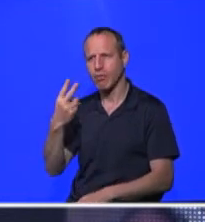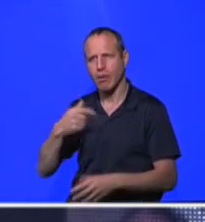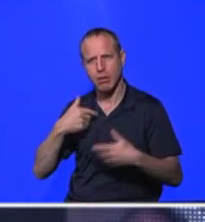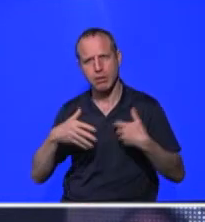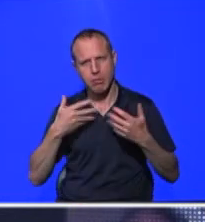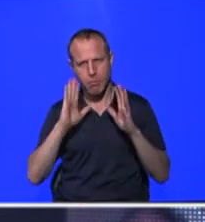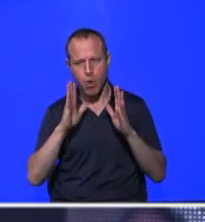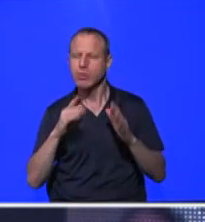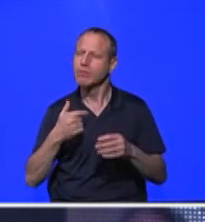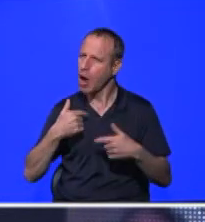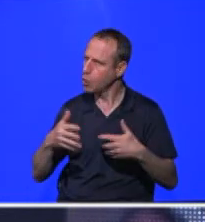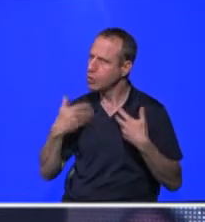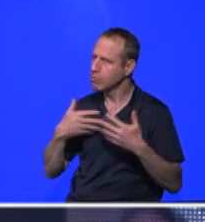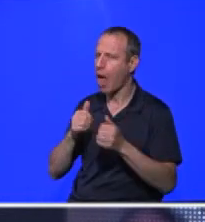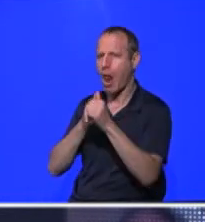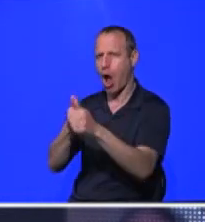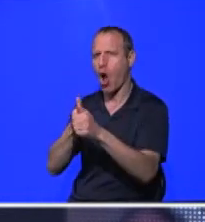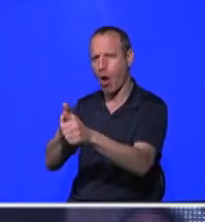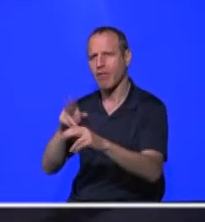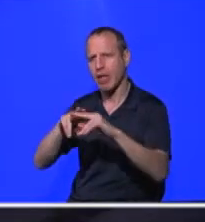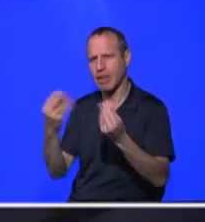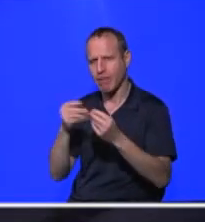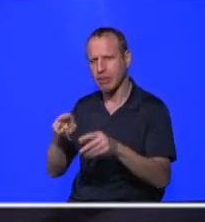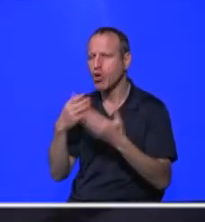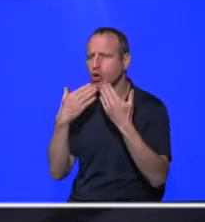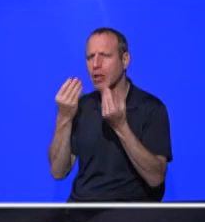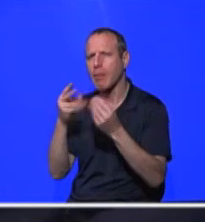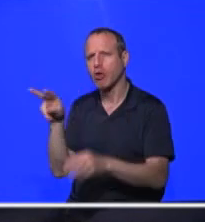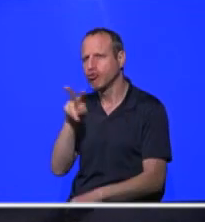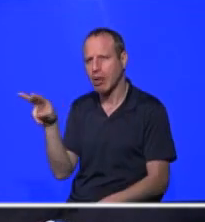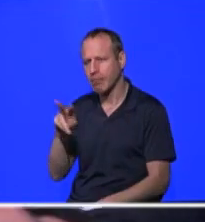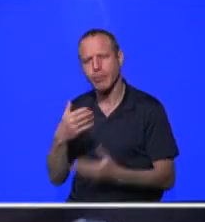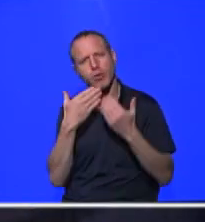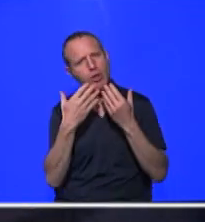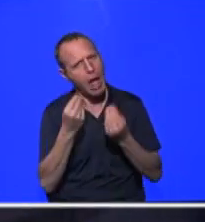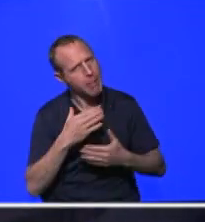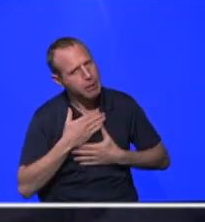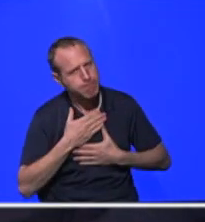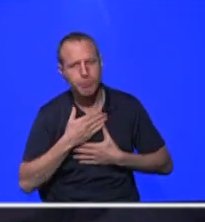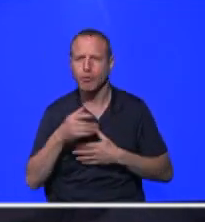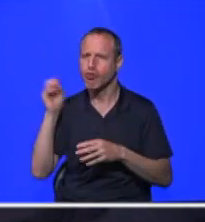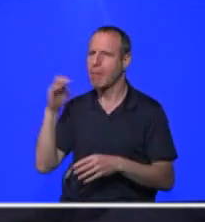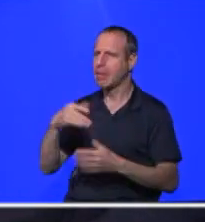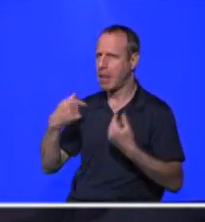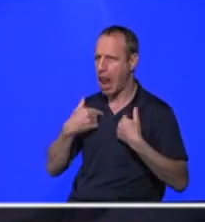ואנחנו נשמח לעקוב אחרי הדבר הזה. תודה רבה לשניכם שהגעתם אלינו.